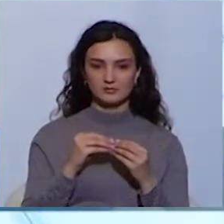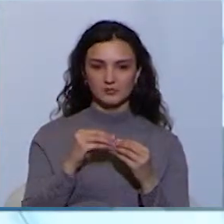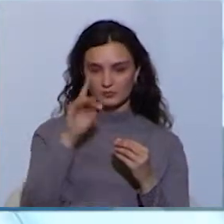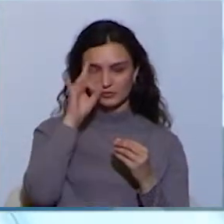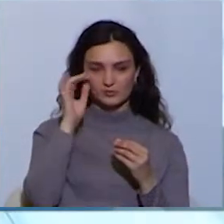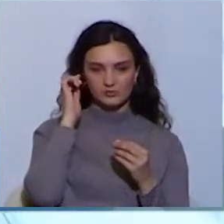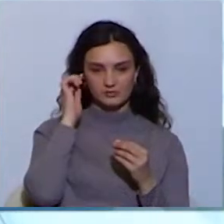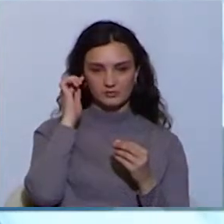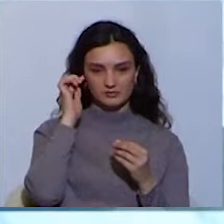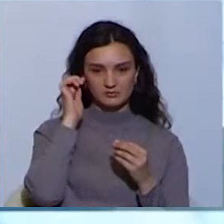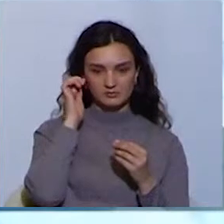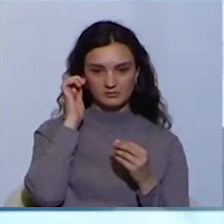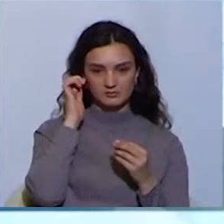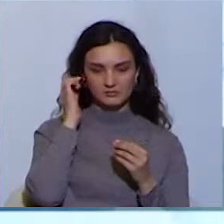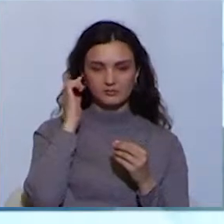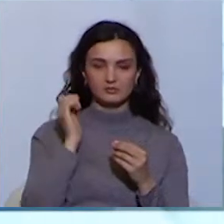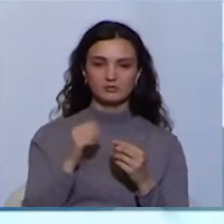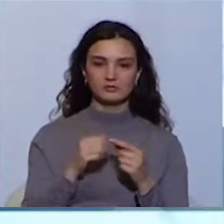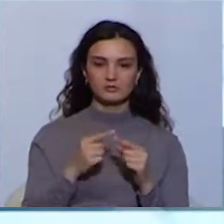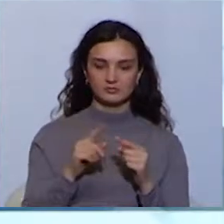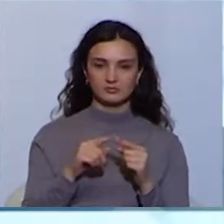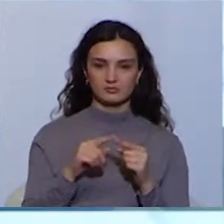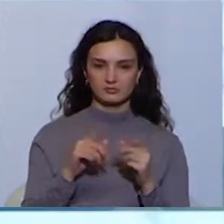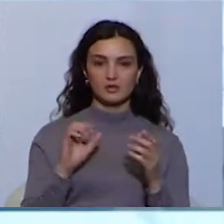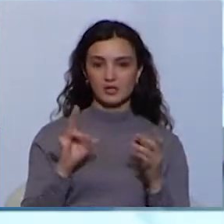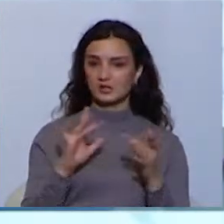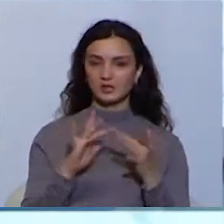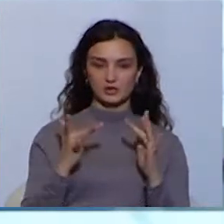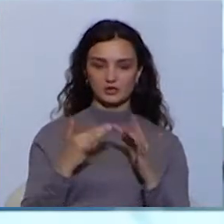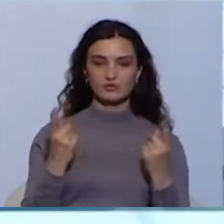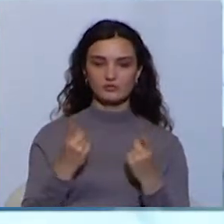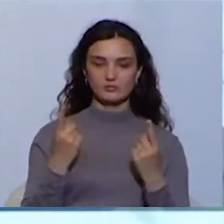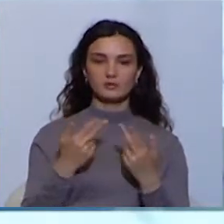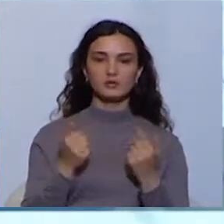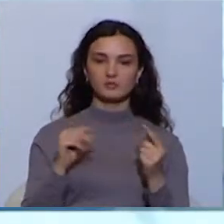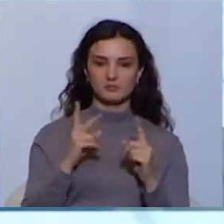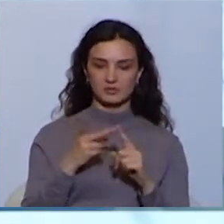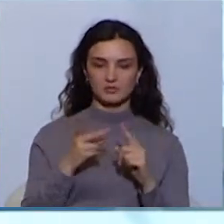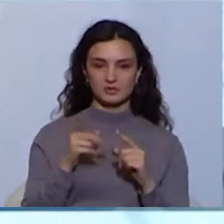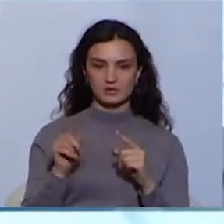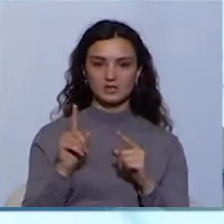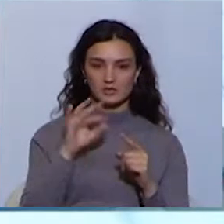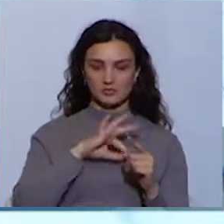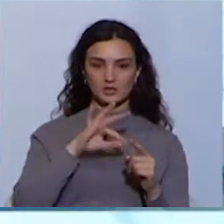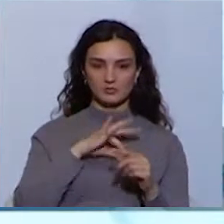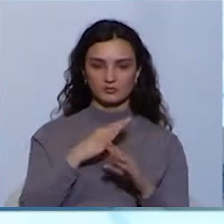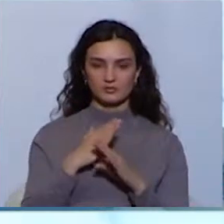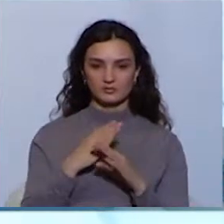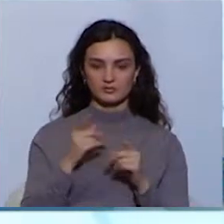პოპულარობა წარმატების ნიშანი. მე ეს არის ონლაინ სივრცეშიც. კი. და მეორე მომენტიც, რაც გამოყენებული